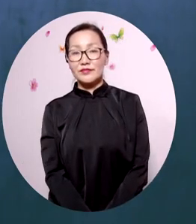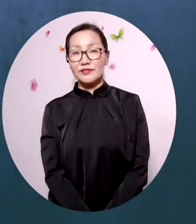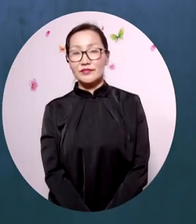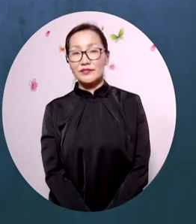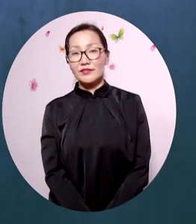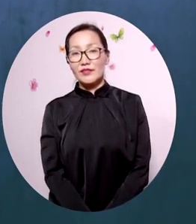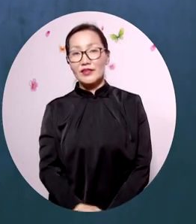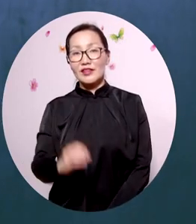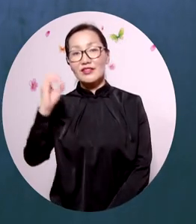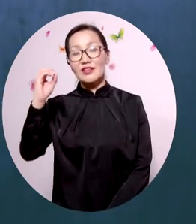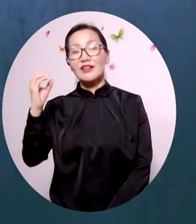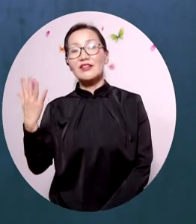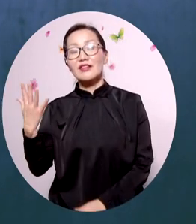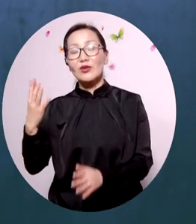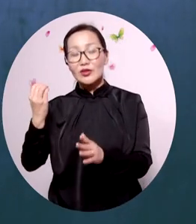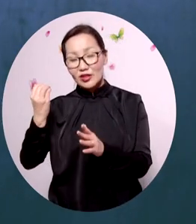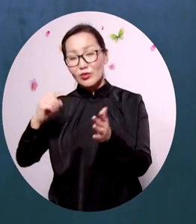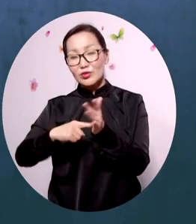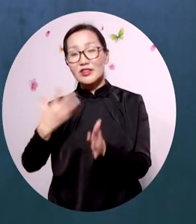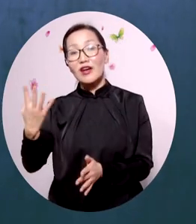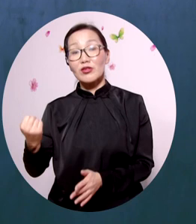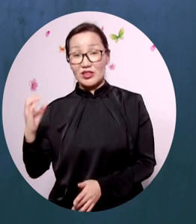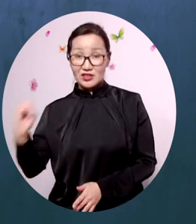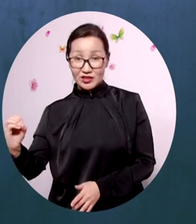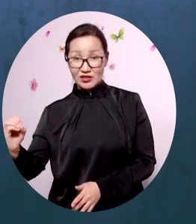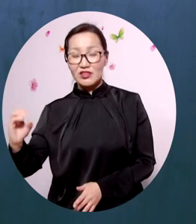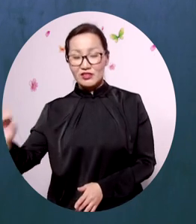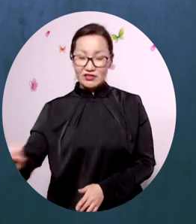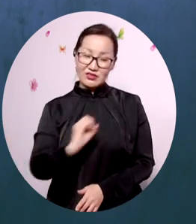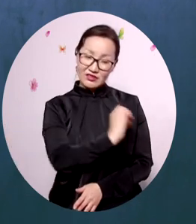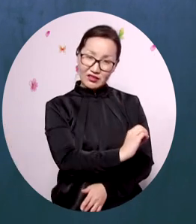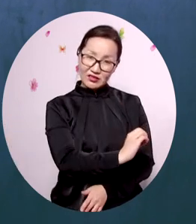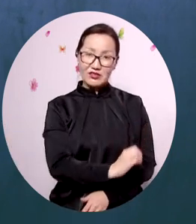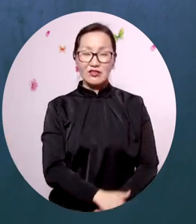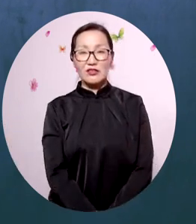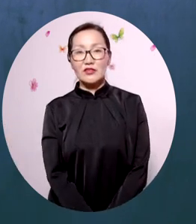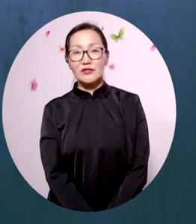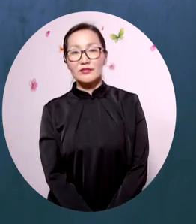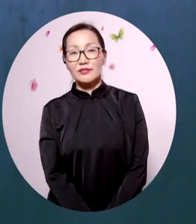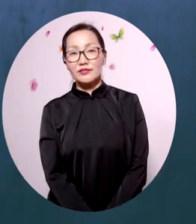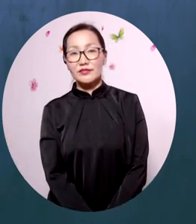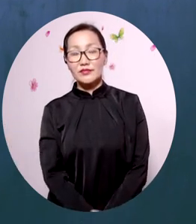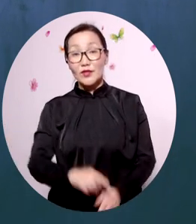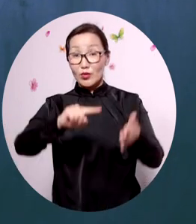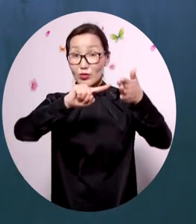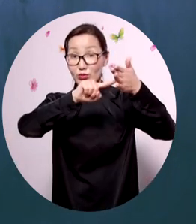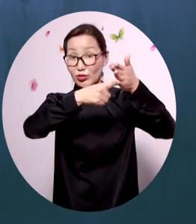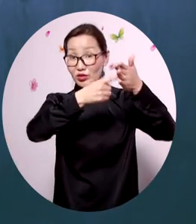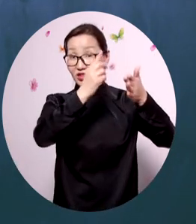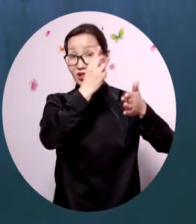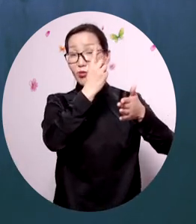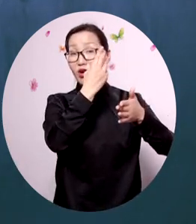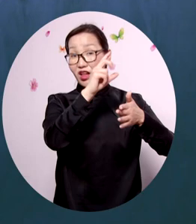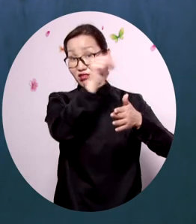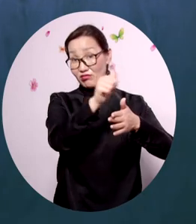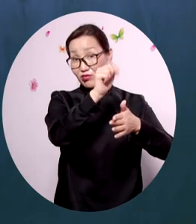За тэг нь 5-ын тэг. Тгээс тгийг хасаад тэг. За одоо бүхлийн хэсэг дууссан учраас